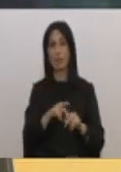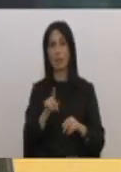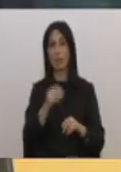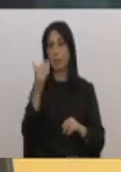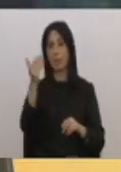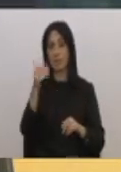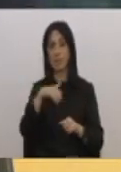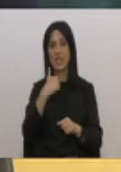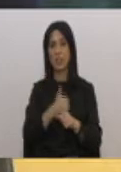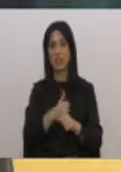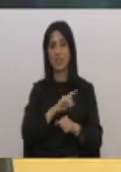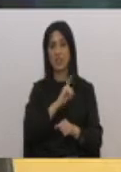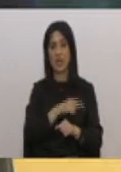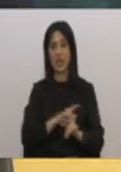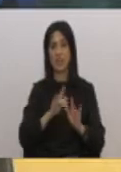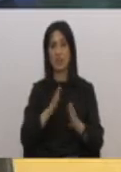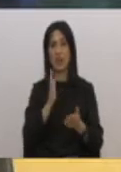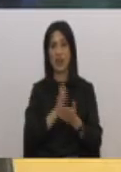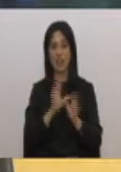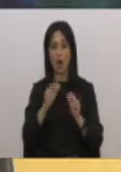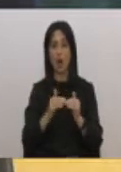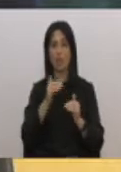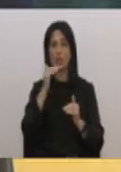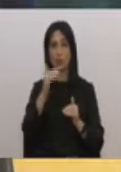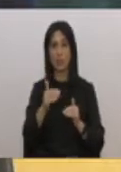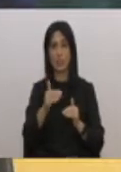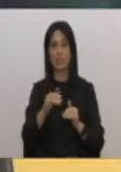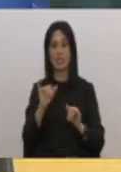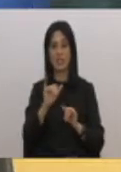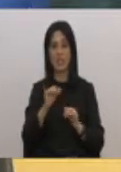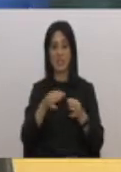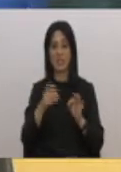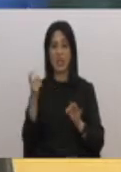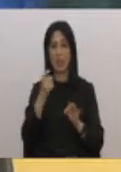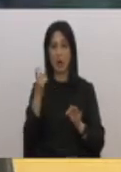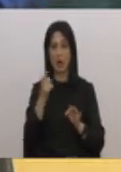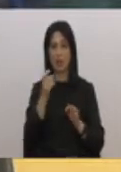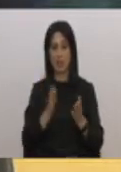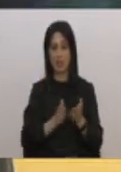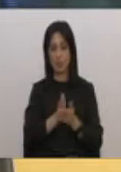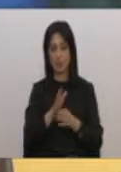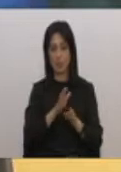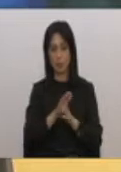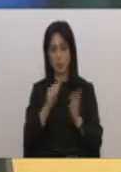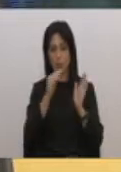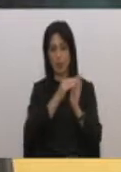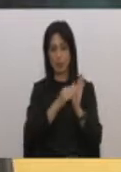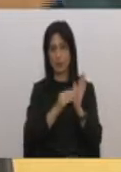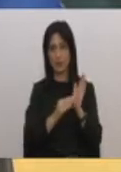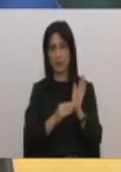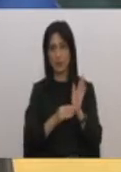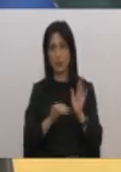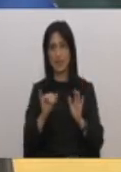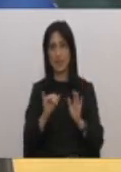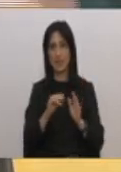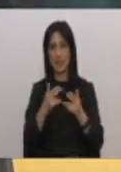მისი თაოსნობით და ძალისხმევით გვაქვს ის კონსტიტუცია, სადაც დემოკრატიული პრინციპები სრულად არის ასახული და